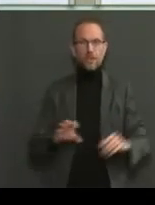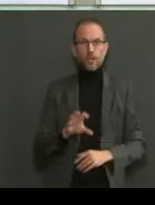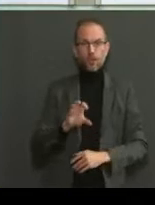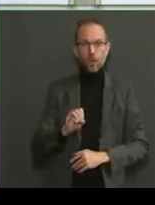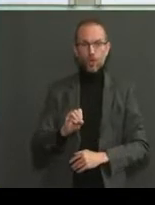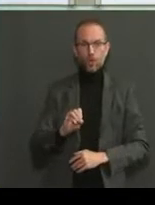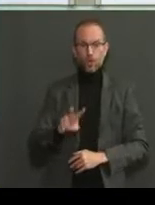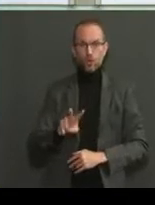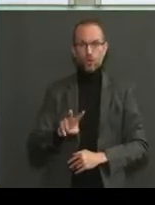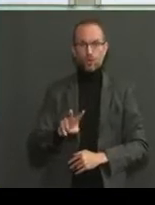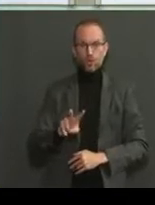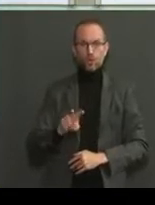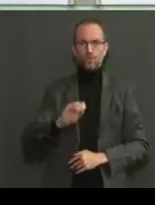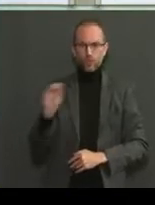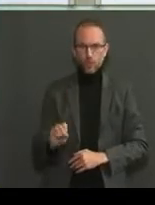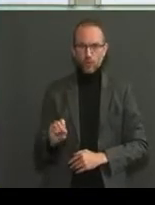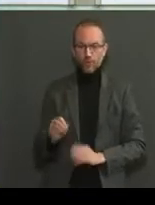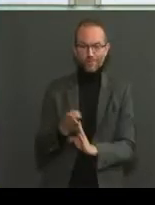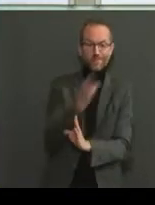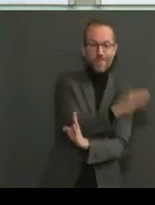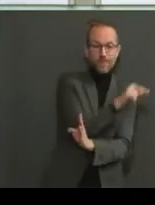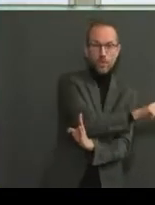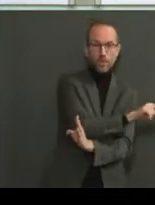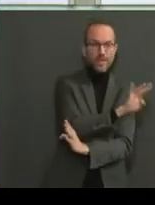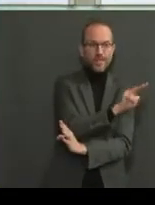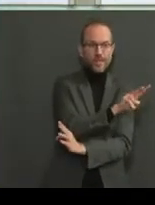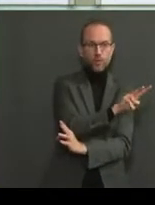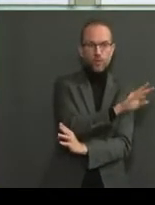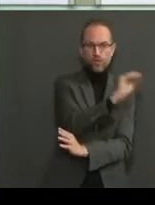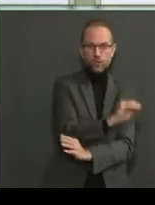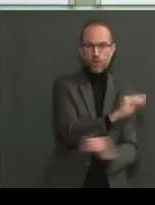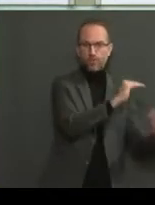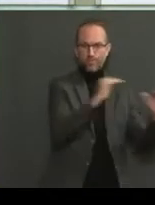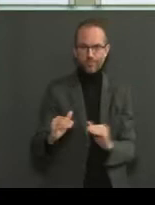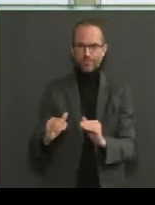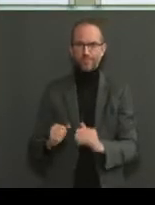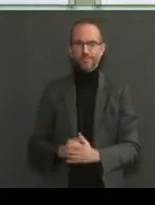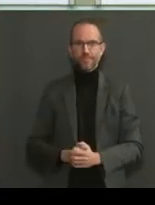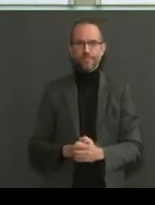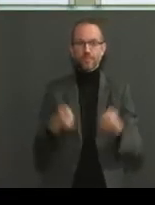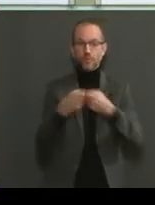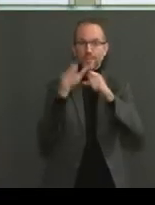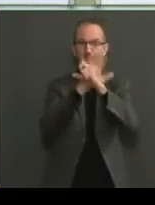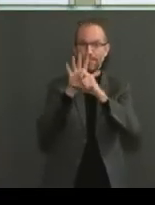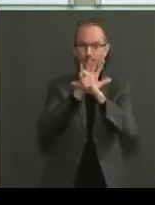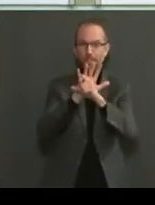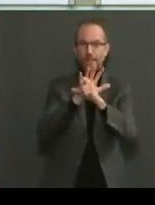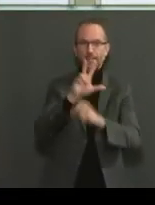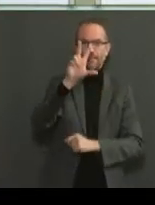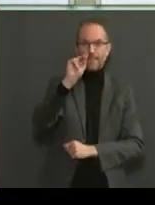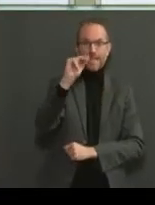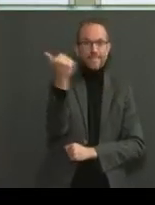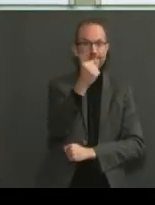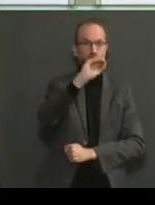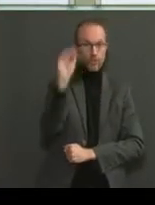des maisons de repos, contre 42% la semaine précédente, et à Bruxelles pour 26% des maisons